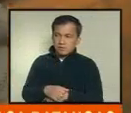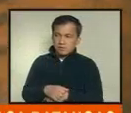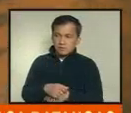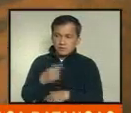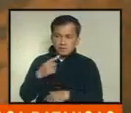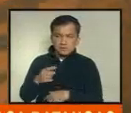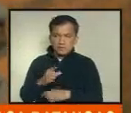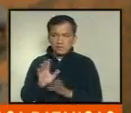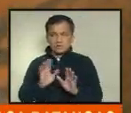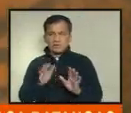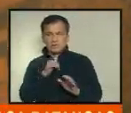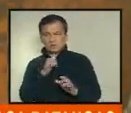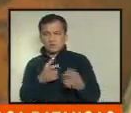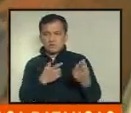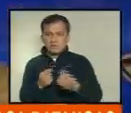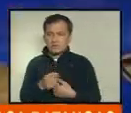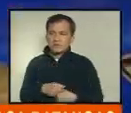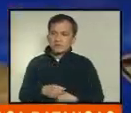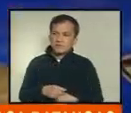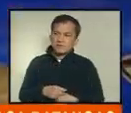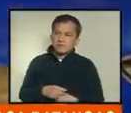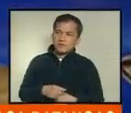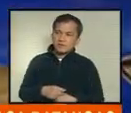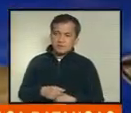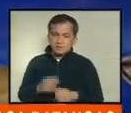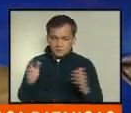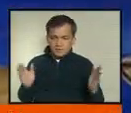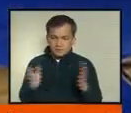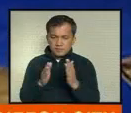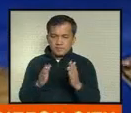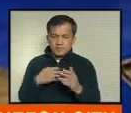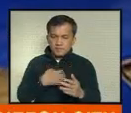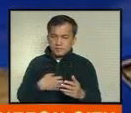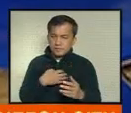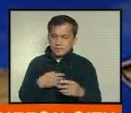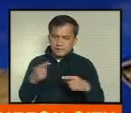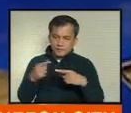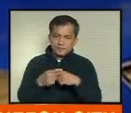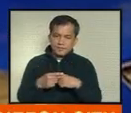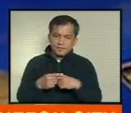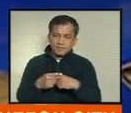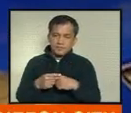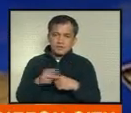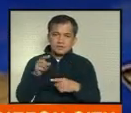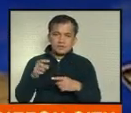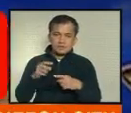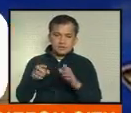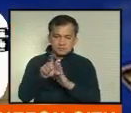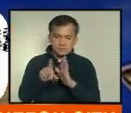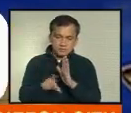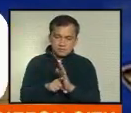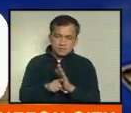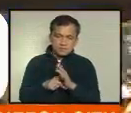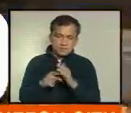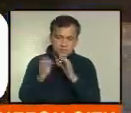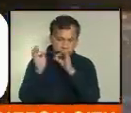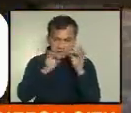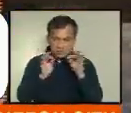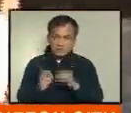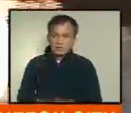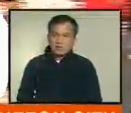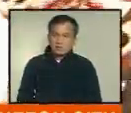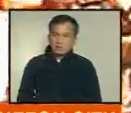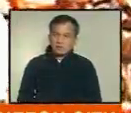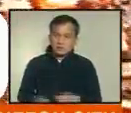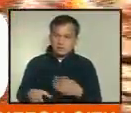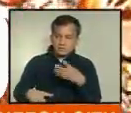ako gumagawa ng ganyan ma'am. Maharap sila sa reklamong paglabag sa Comprehensive Dangerous Drugs Act. Habang